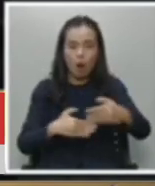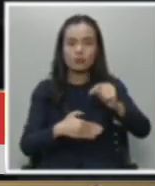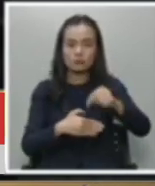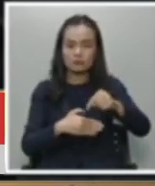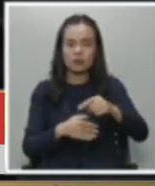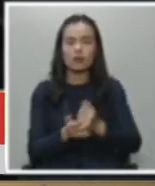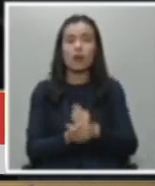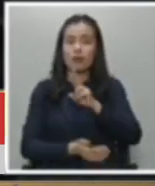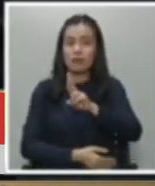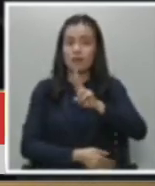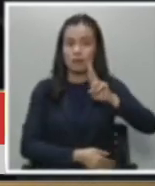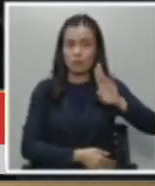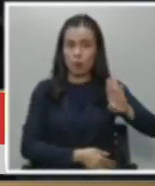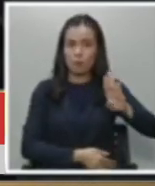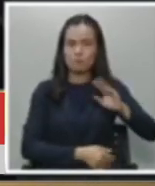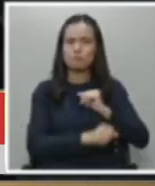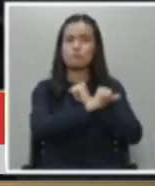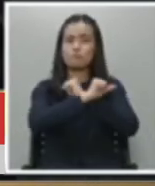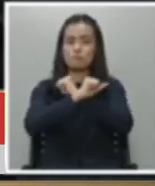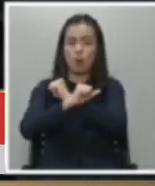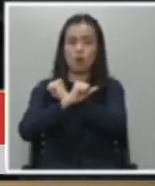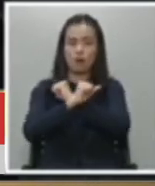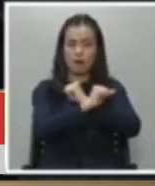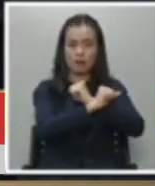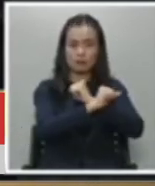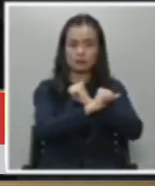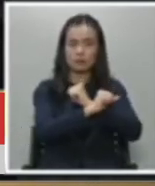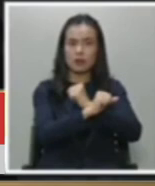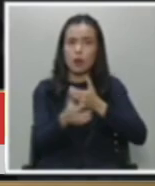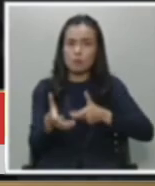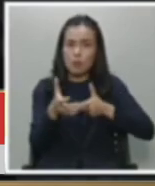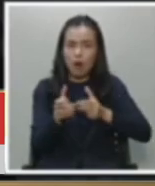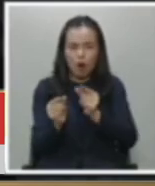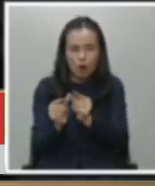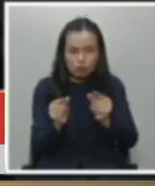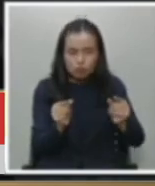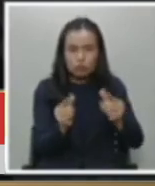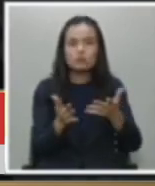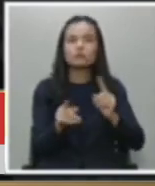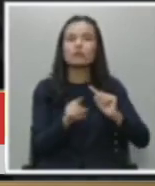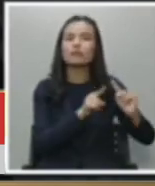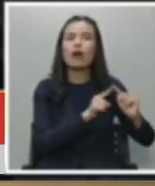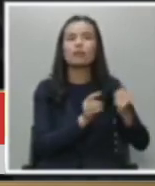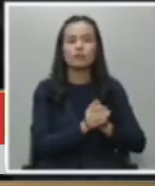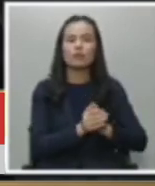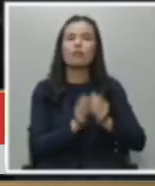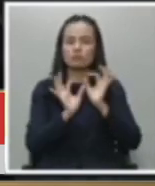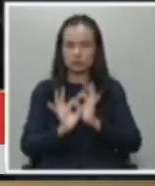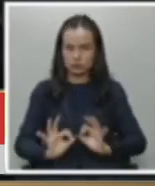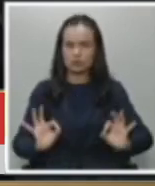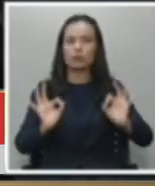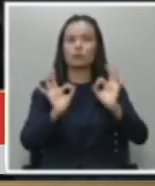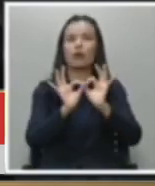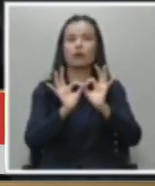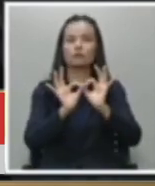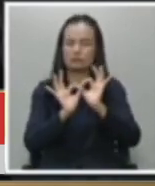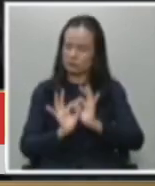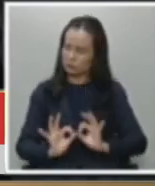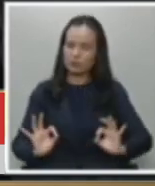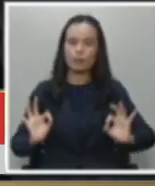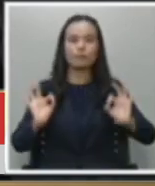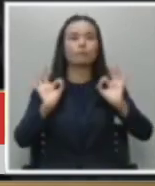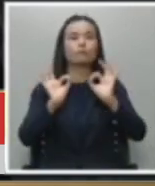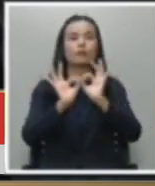ในระบบเรื่องของการรักษาความปลอดภัยคลังอาวุธกระสุนของหน่วยนั้นหน่วยให้ความสำคัญและกองทัพความสำคัญ